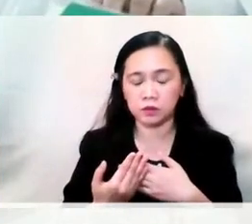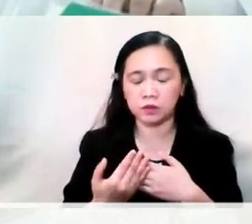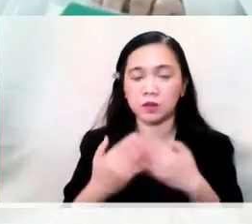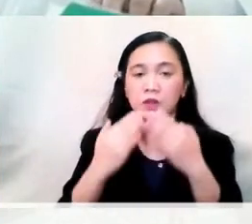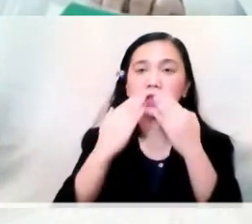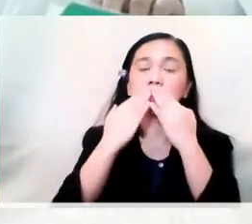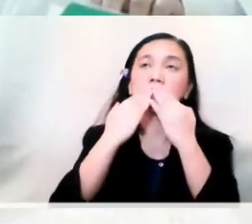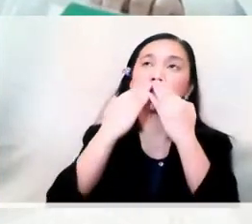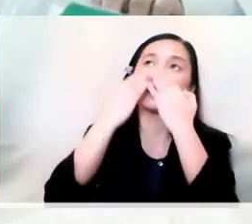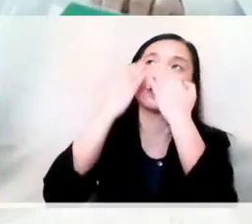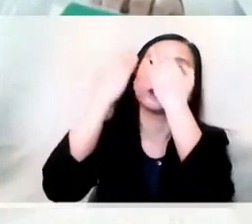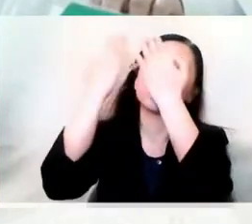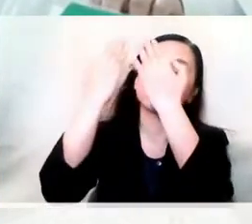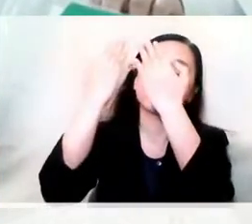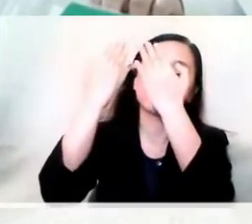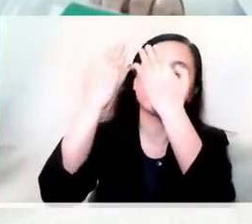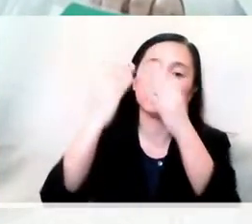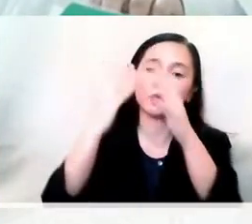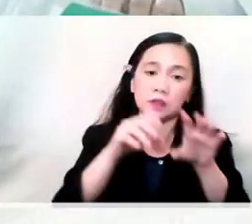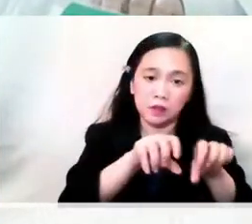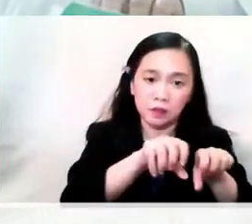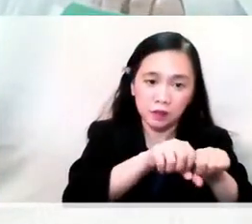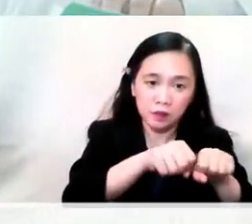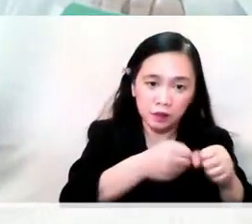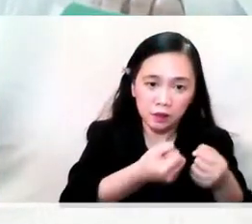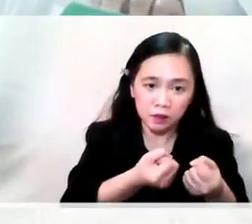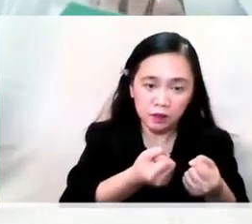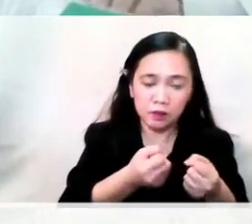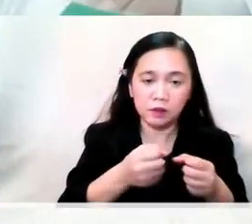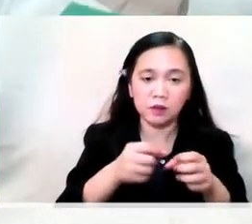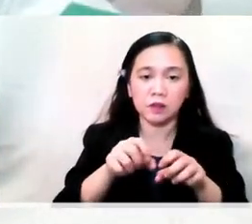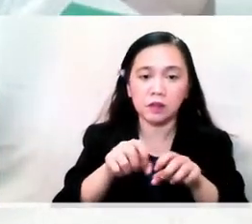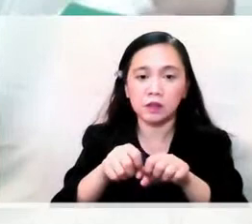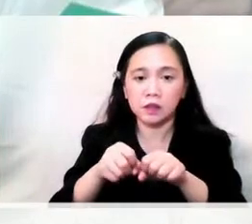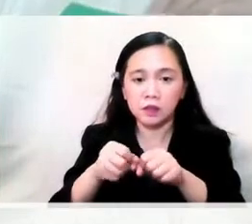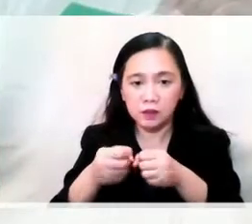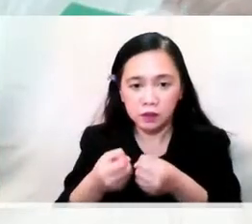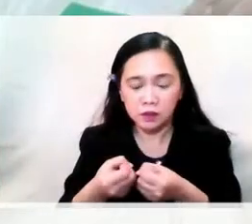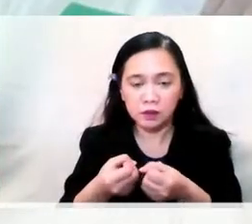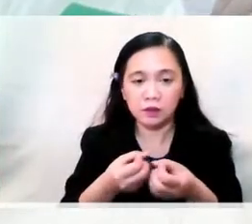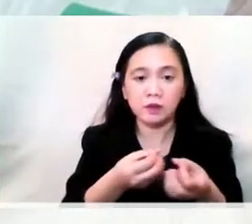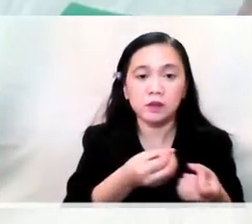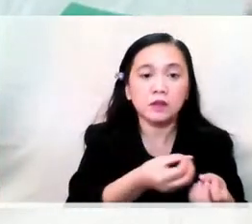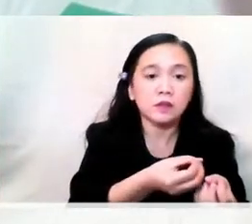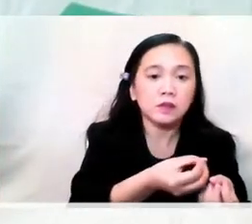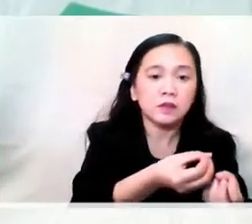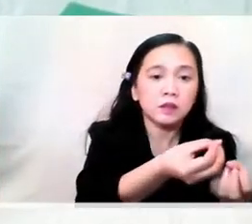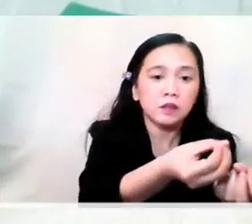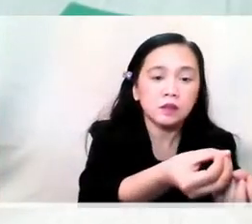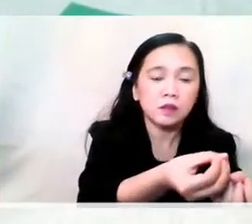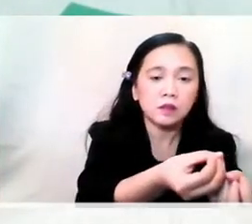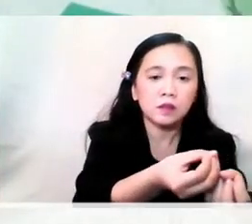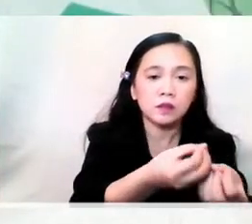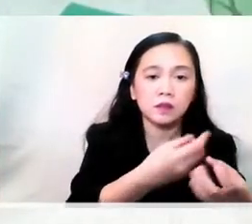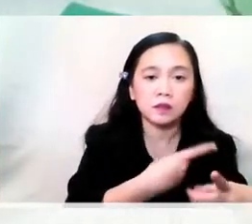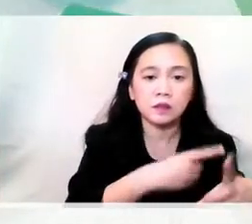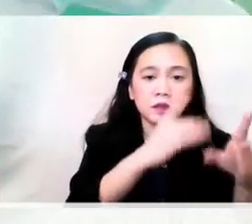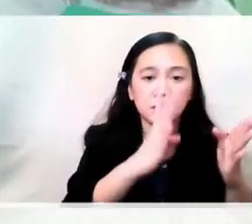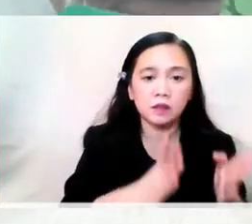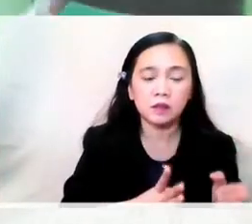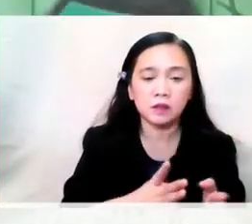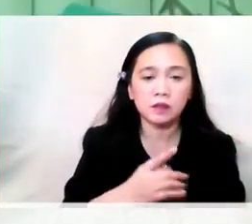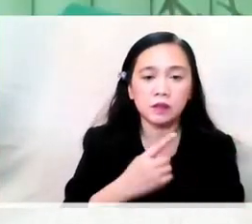pinasalamatan kaniya, pinaghati-hati niya iyon, iniabot sa kanyang mga alagad at sinabi,